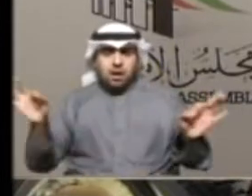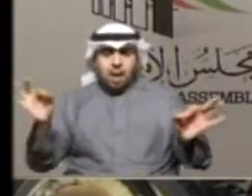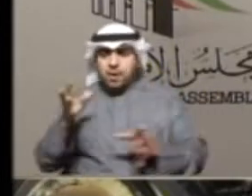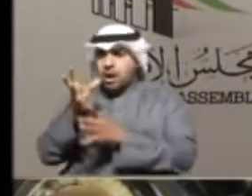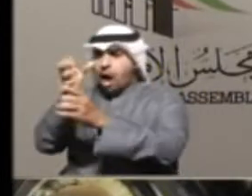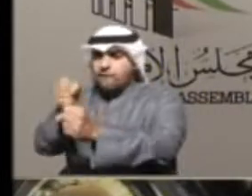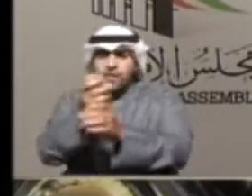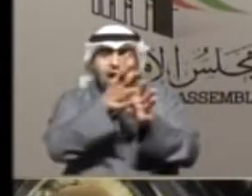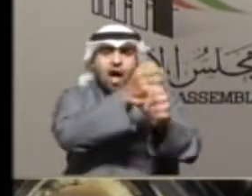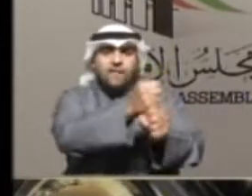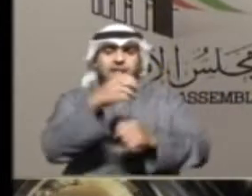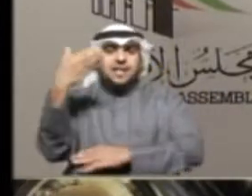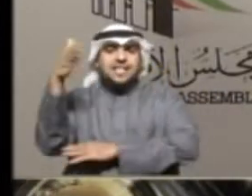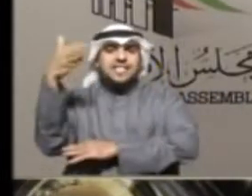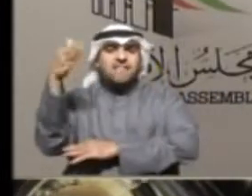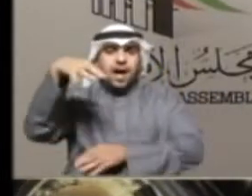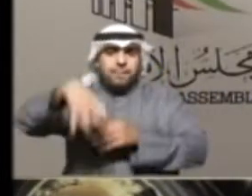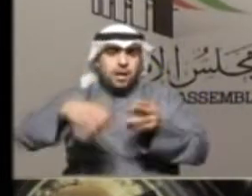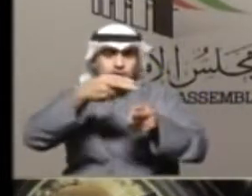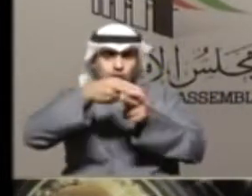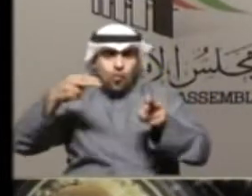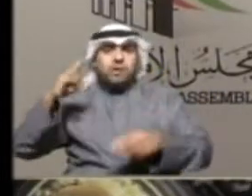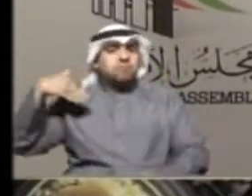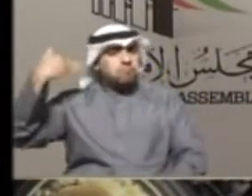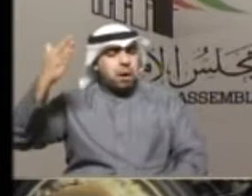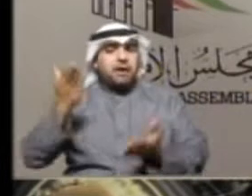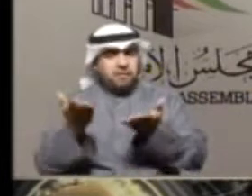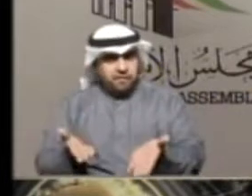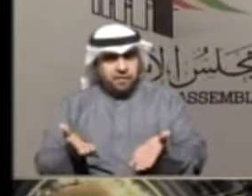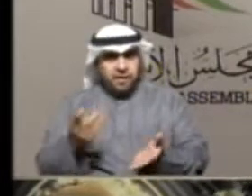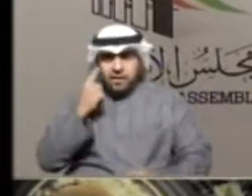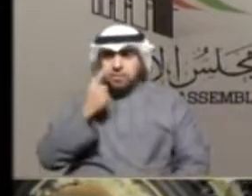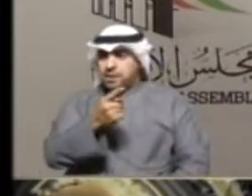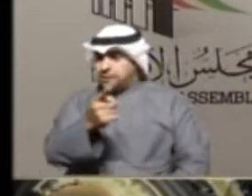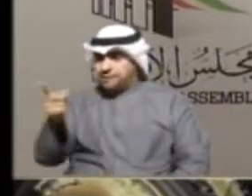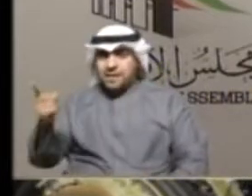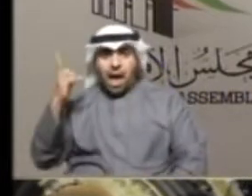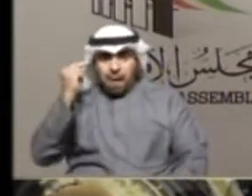الكويت، وكذلك أيضا يعني تشجيع الفائقين وأيضا